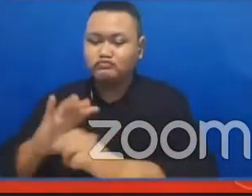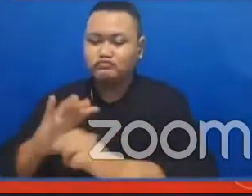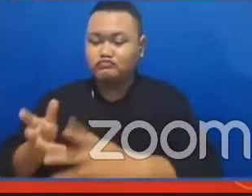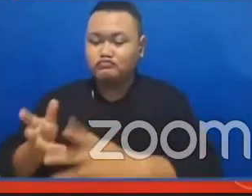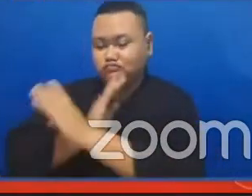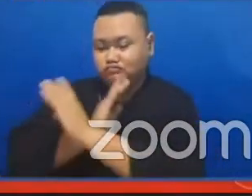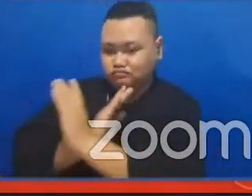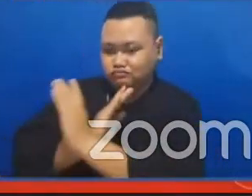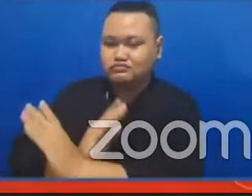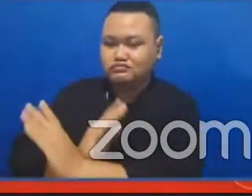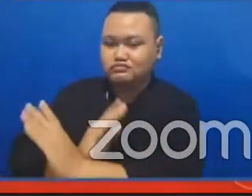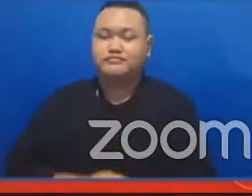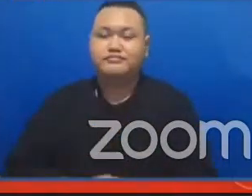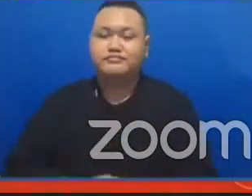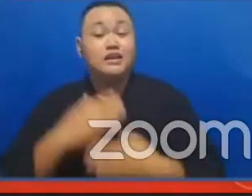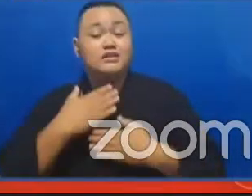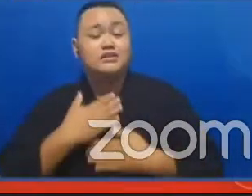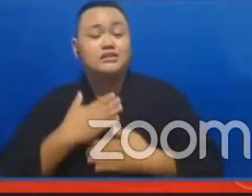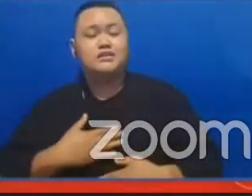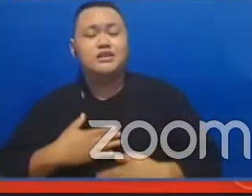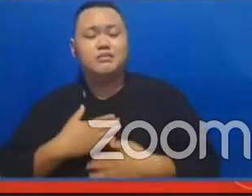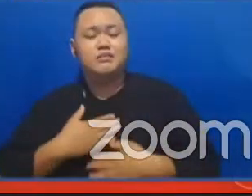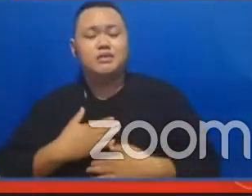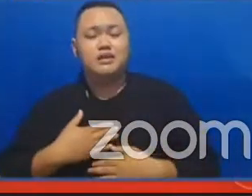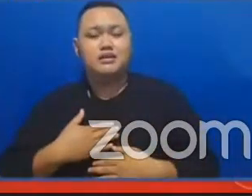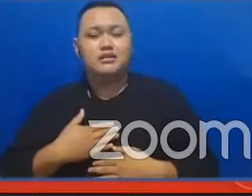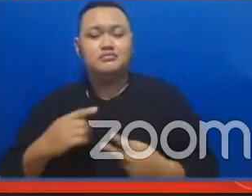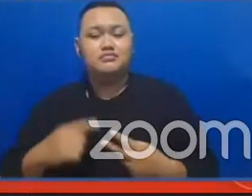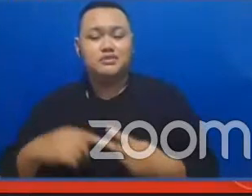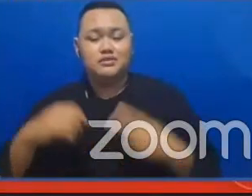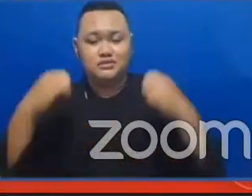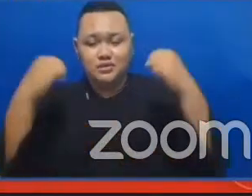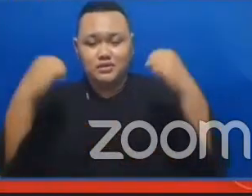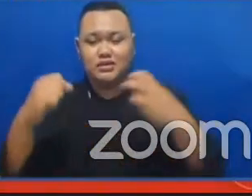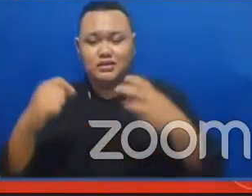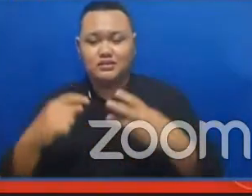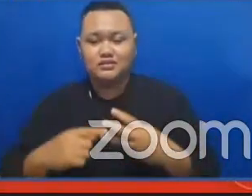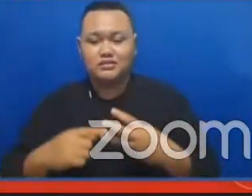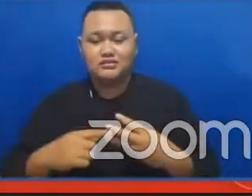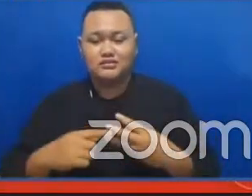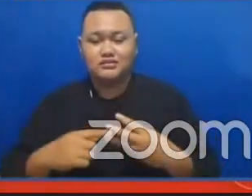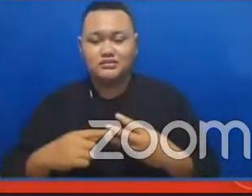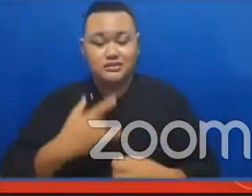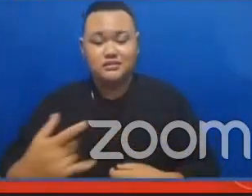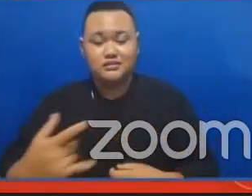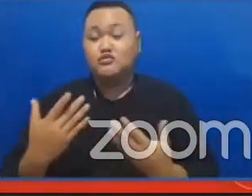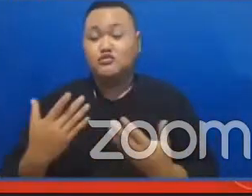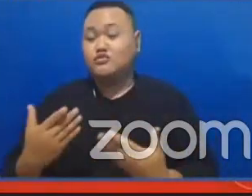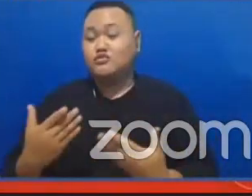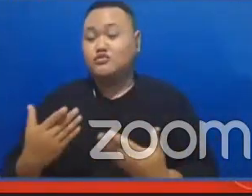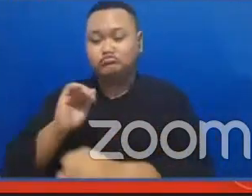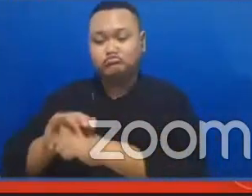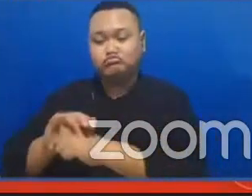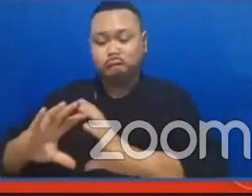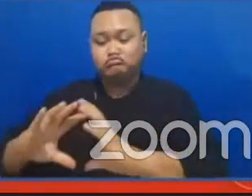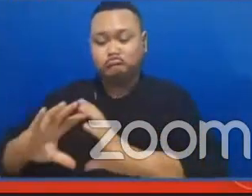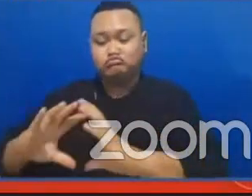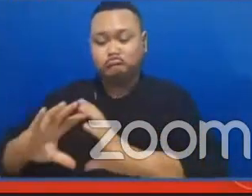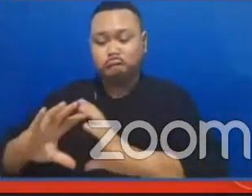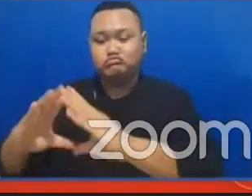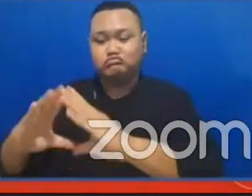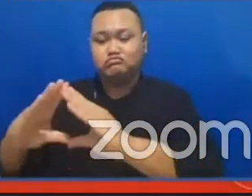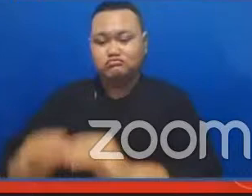Tetap sabar, tetap semangat, tetap optimis. Mudah-mudahan pandemi akan segera